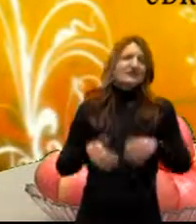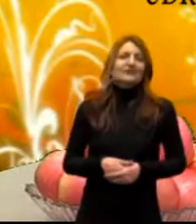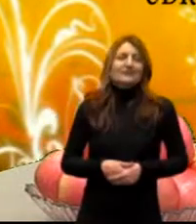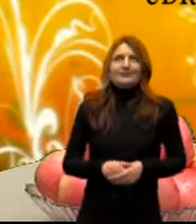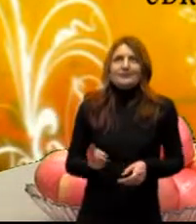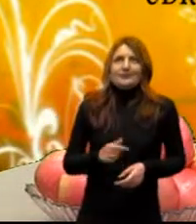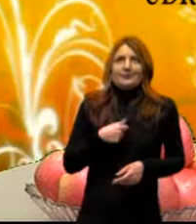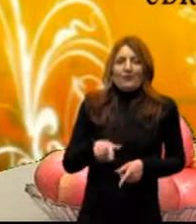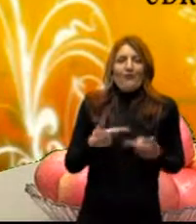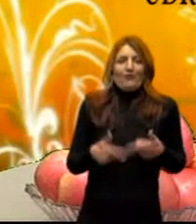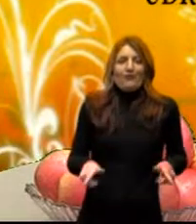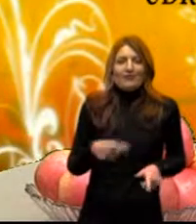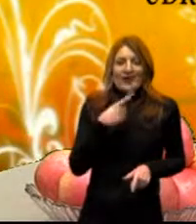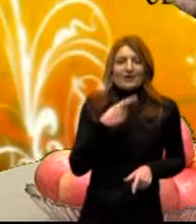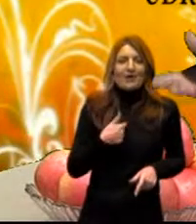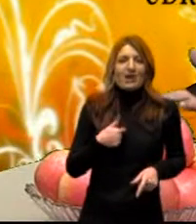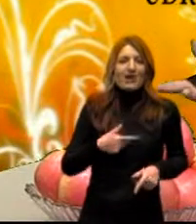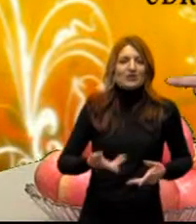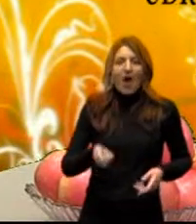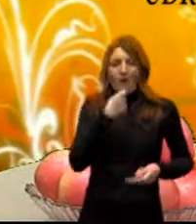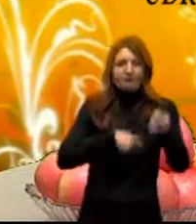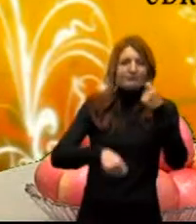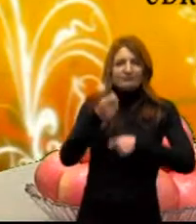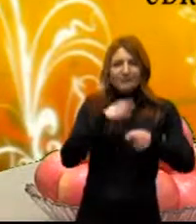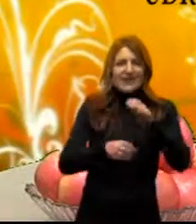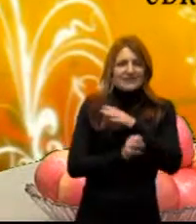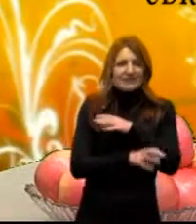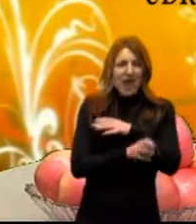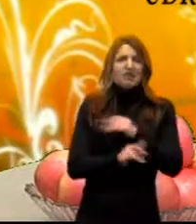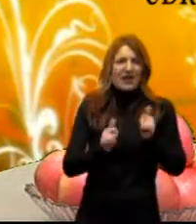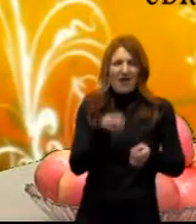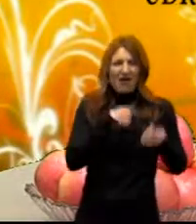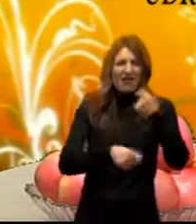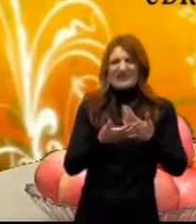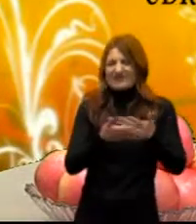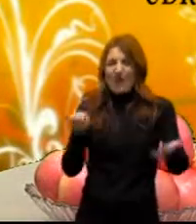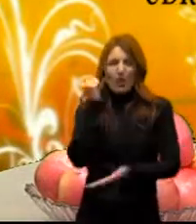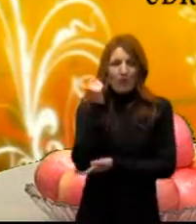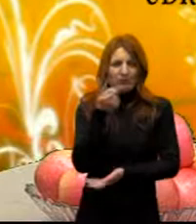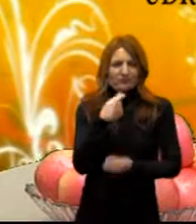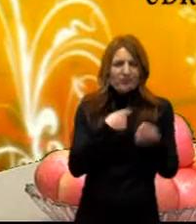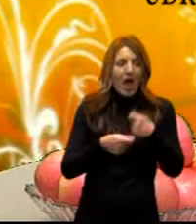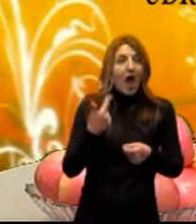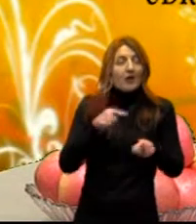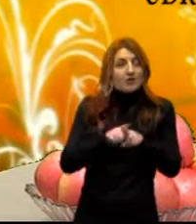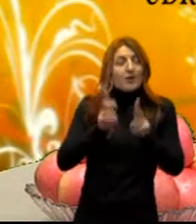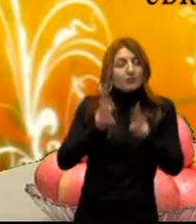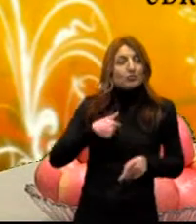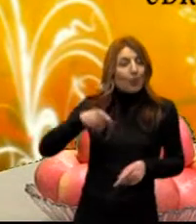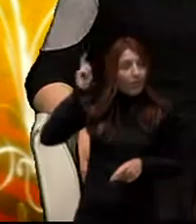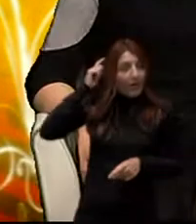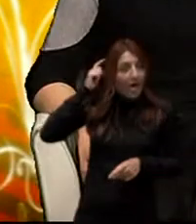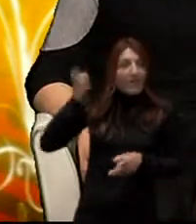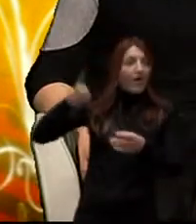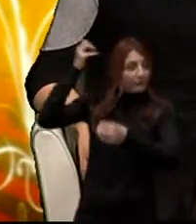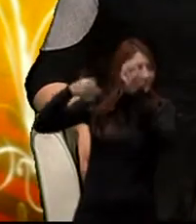da se napuhavamo sa smećem od hrane. Ne bi se nikad sjetla to reći. Ali vi sad možete to malo, evo. Pa je, jel smo